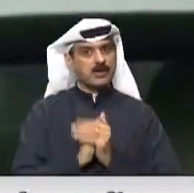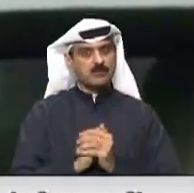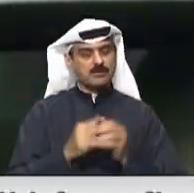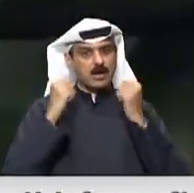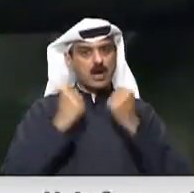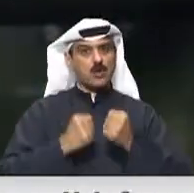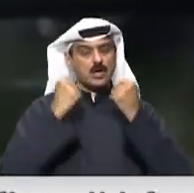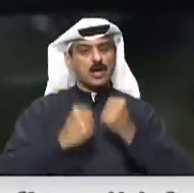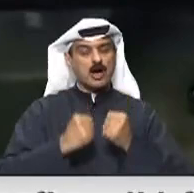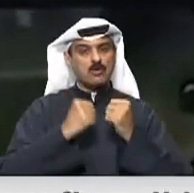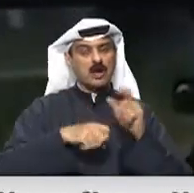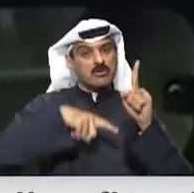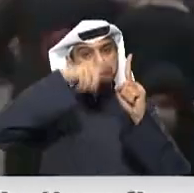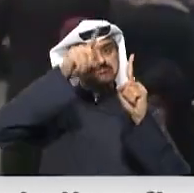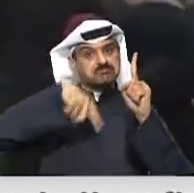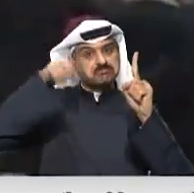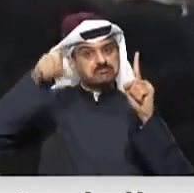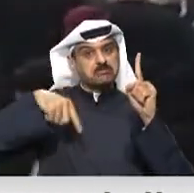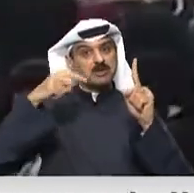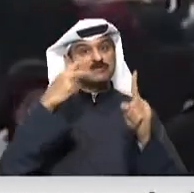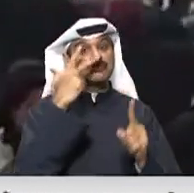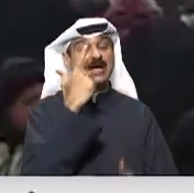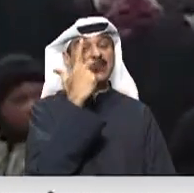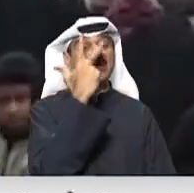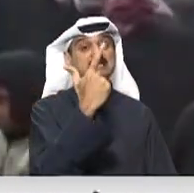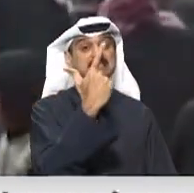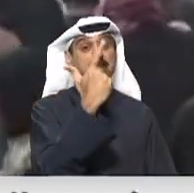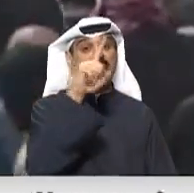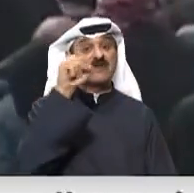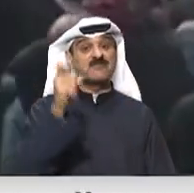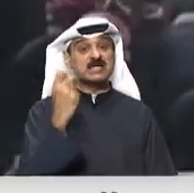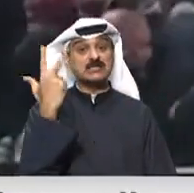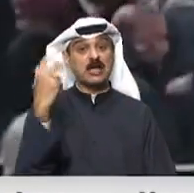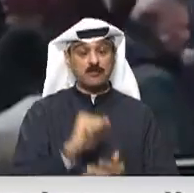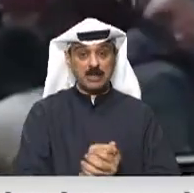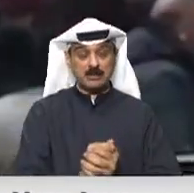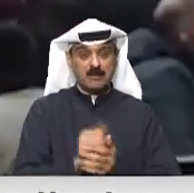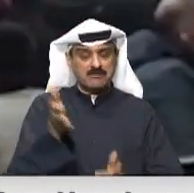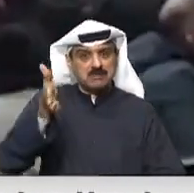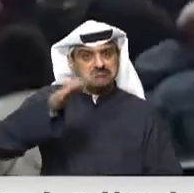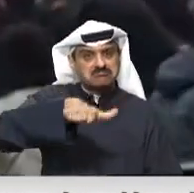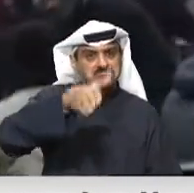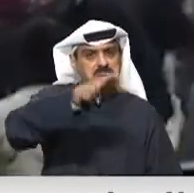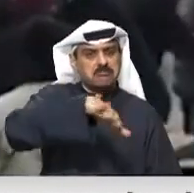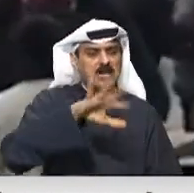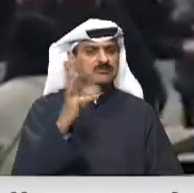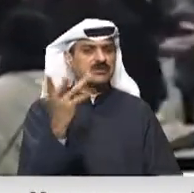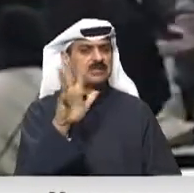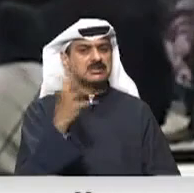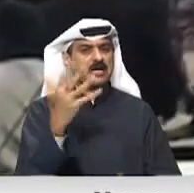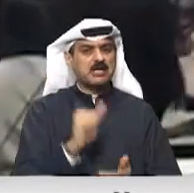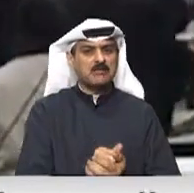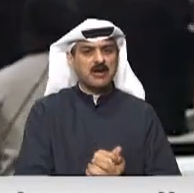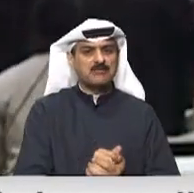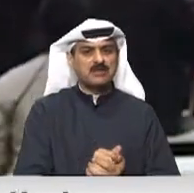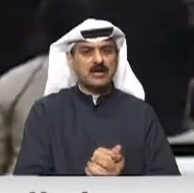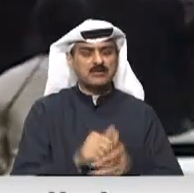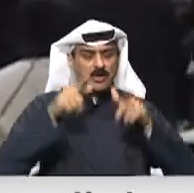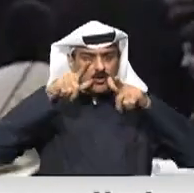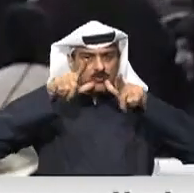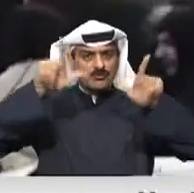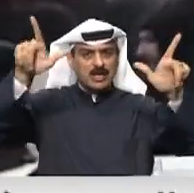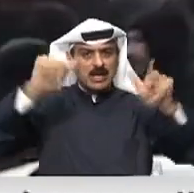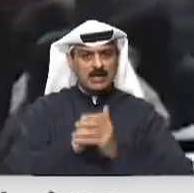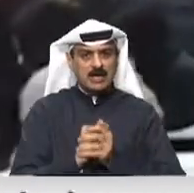بالنسبة لزلزال بتشهده تركيا. طبعا ارتفع عدد القتلى الزلزال حسب وكالة أفاد أو